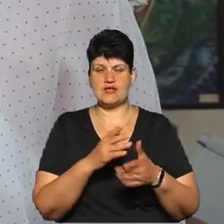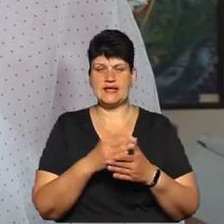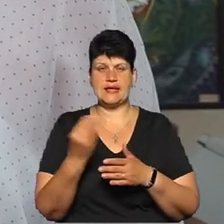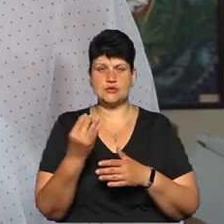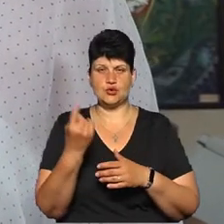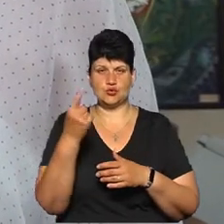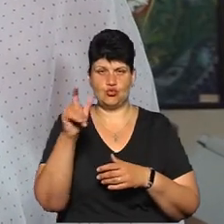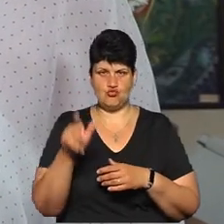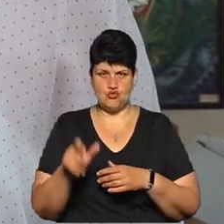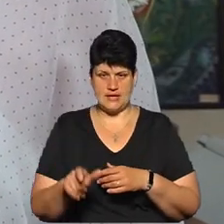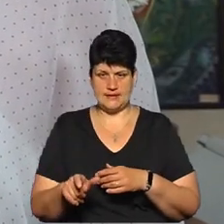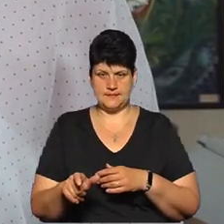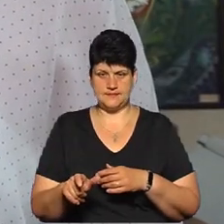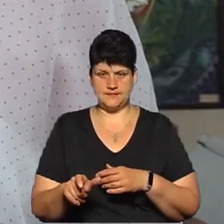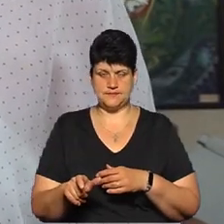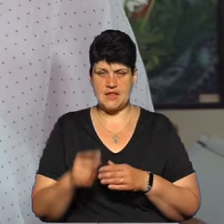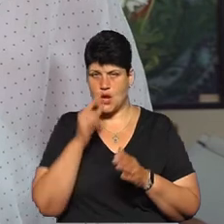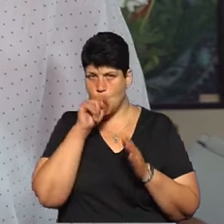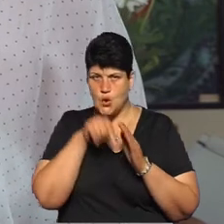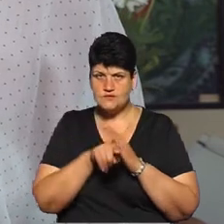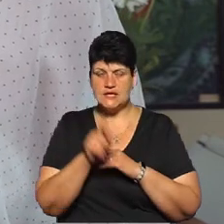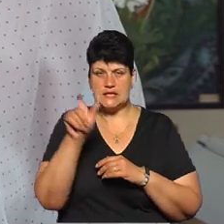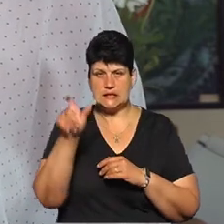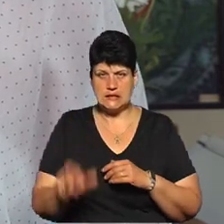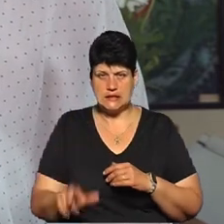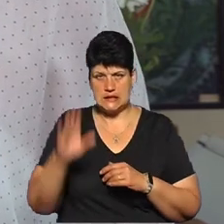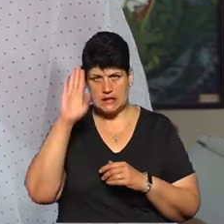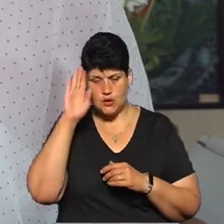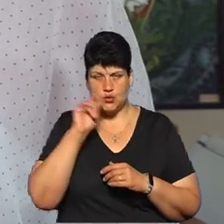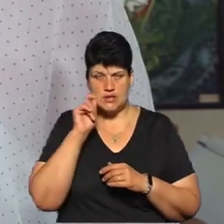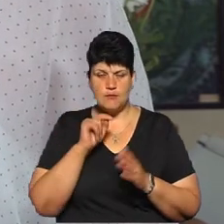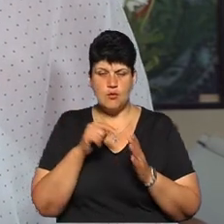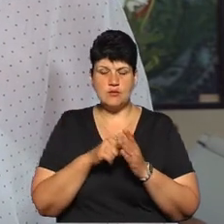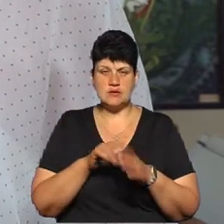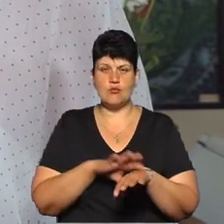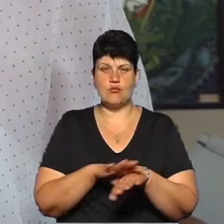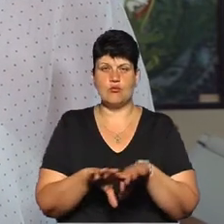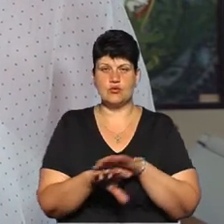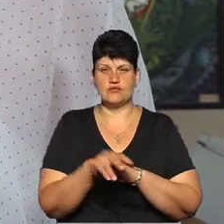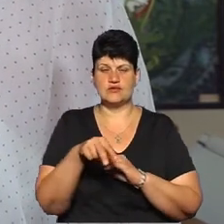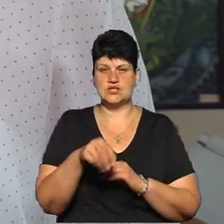людини, розвідника українського, який потрапляє в полон 2015 року, на